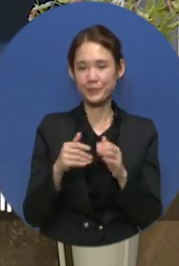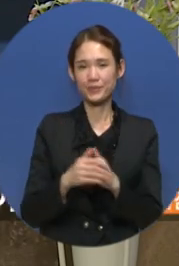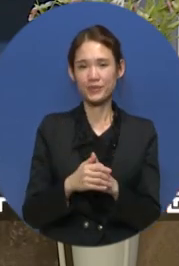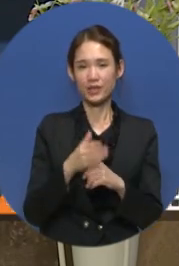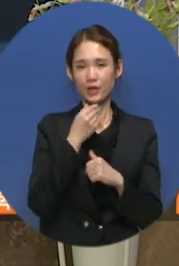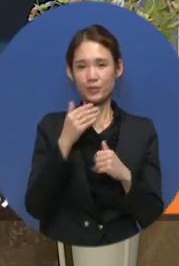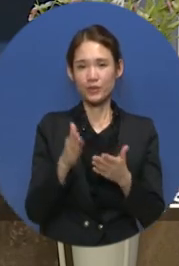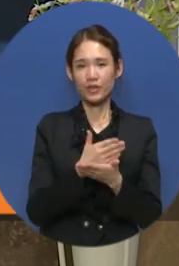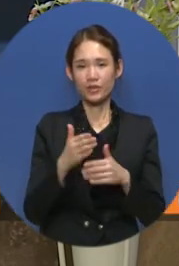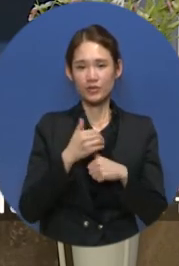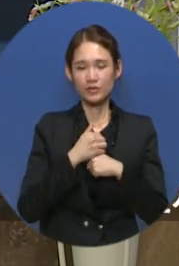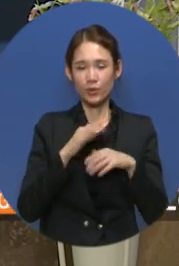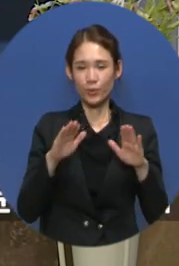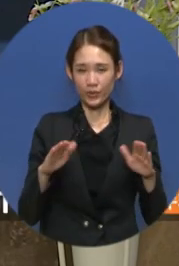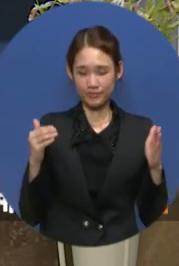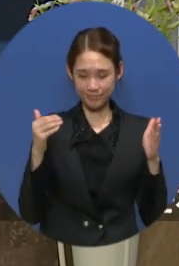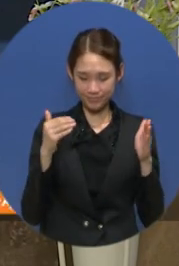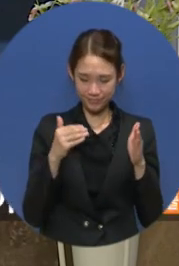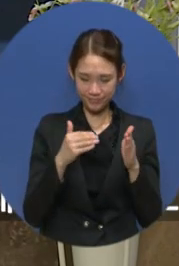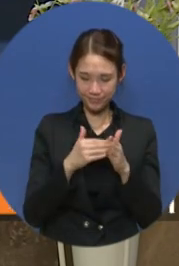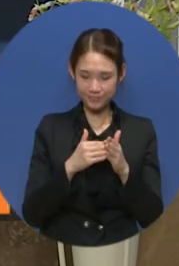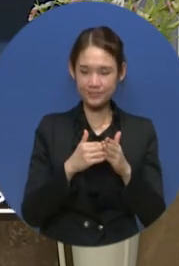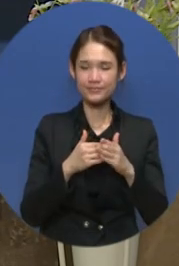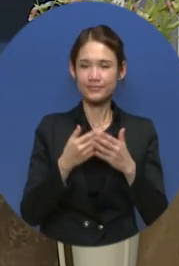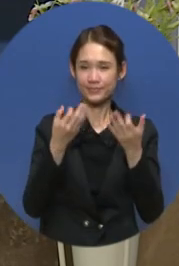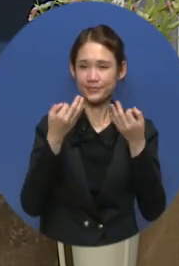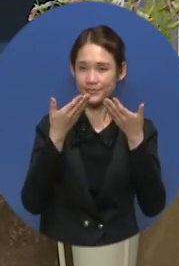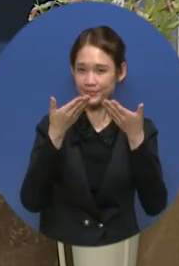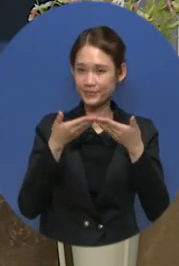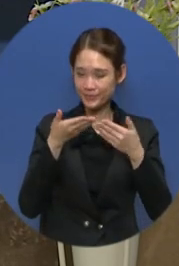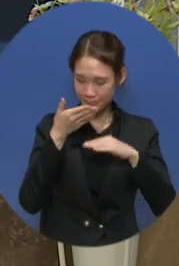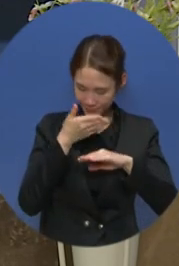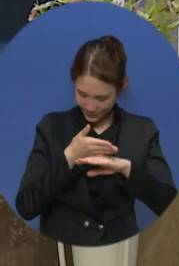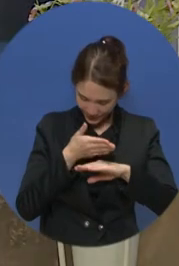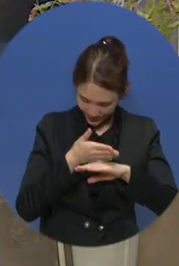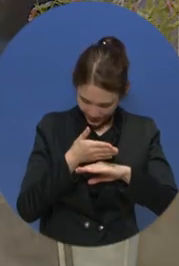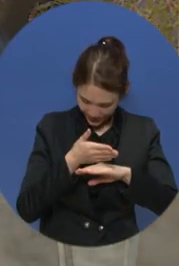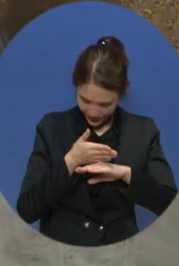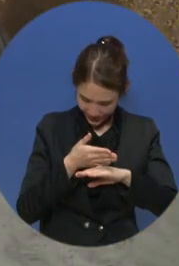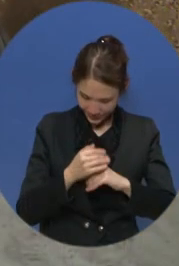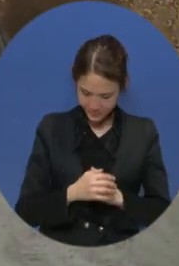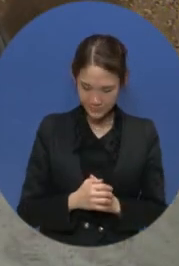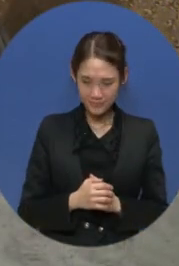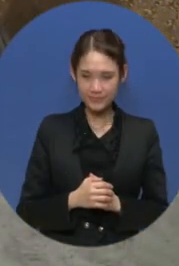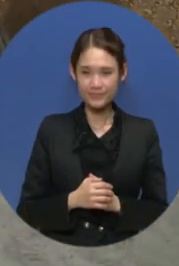행복 나눔 지킴이 오늘은 여기까지입니다. 시청해주신 여러분 고맙습니다.